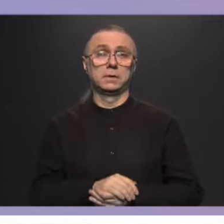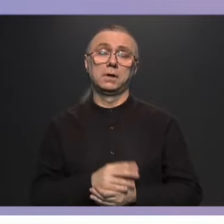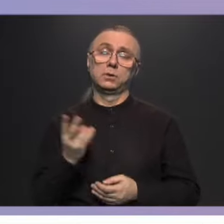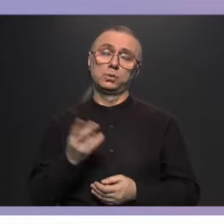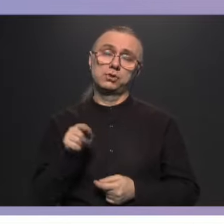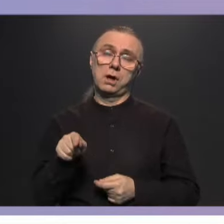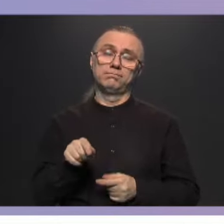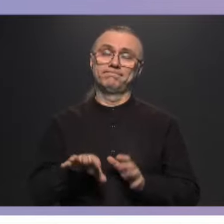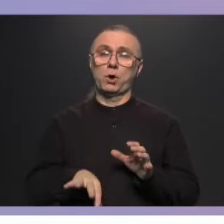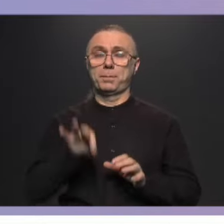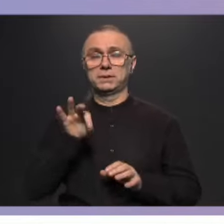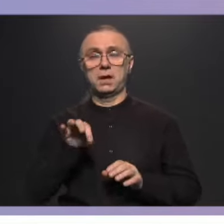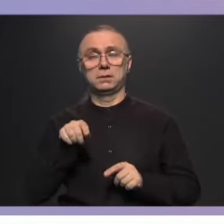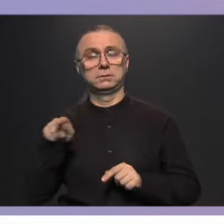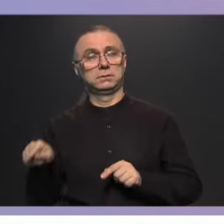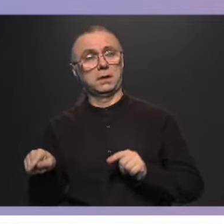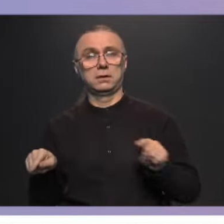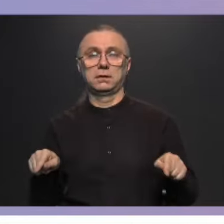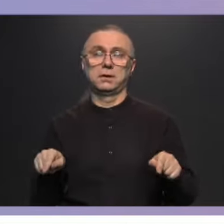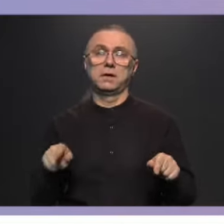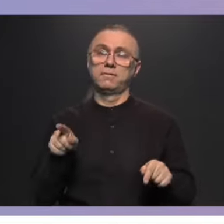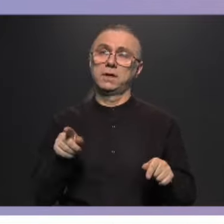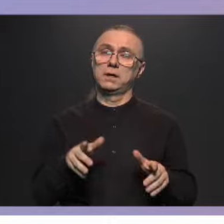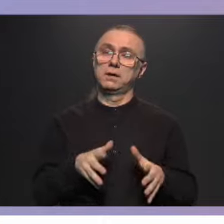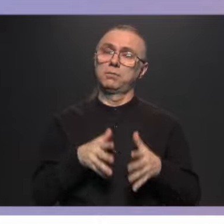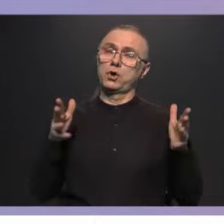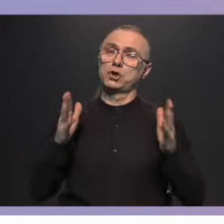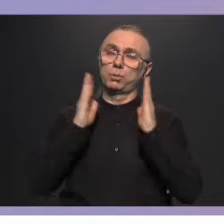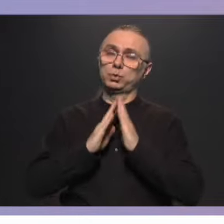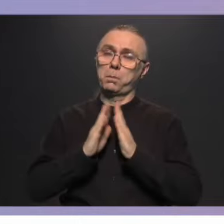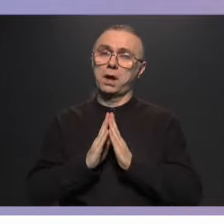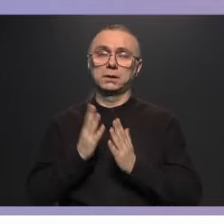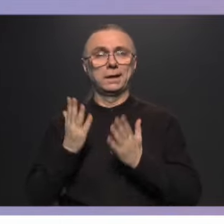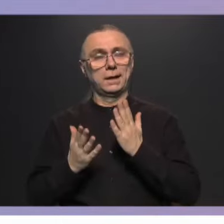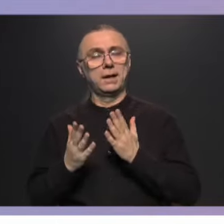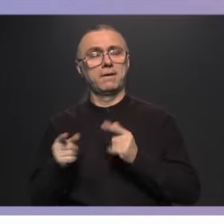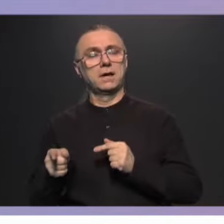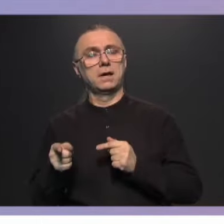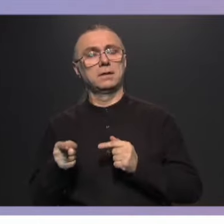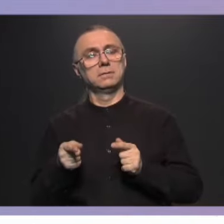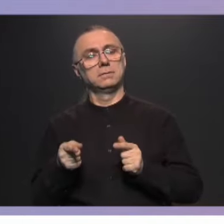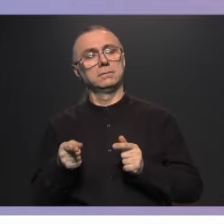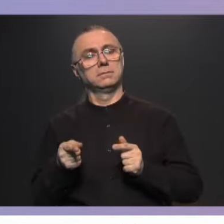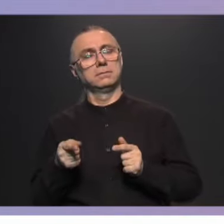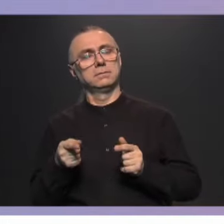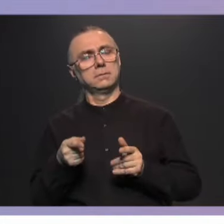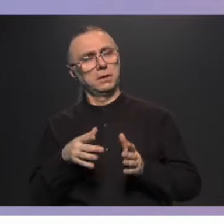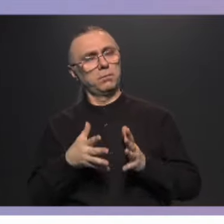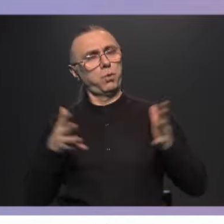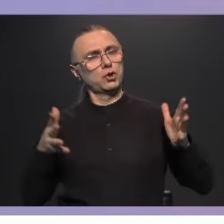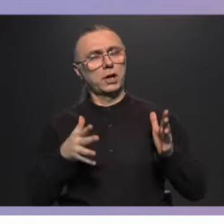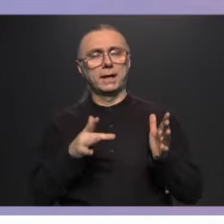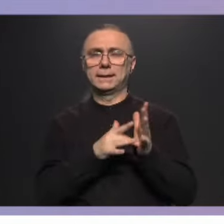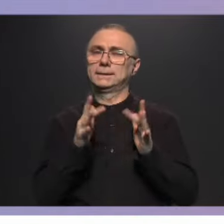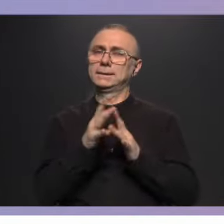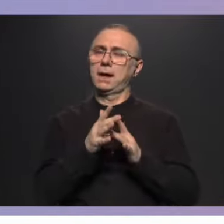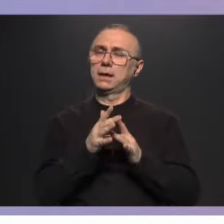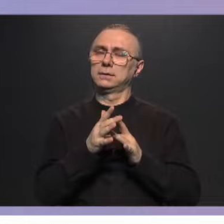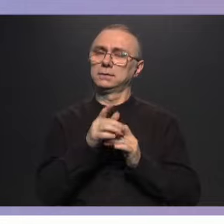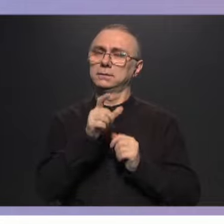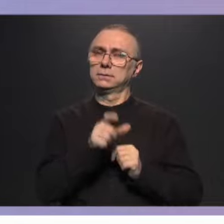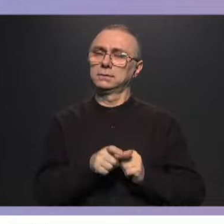определиться, вы в большую степень мусульманин или все-таки уже, наверное, христианин. Просто самому определиться, каким путем дальше